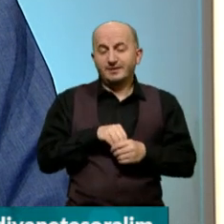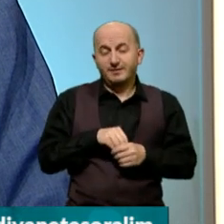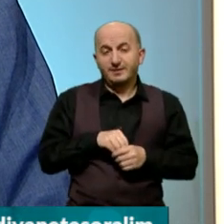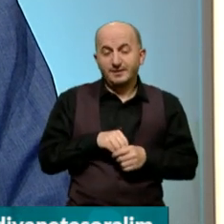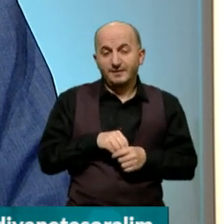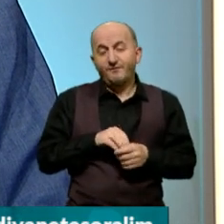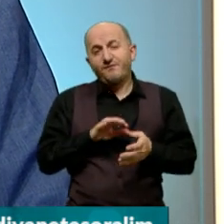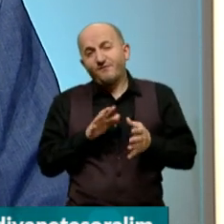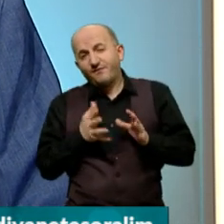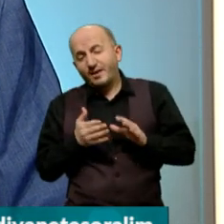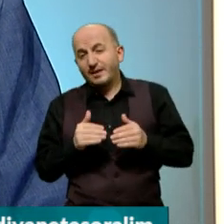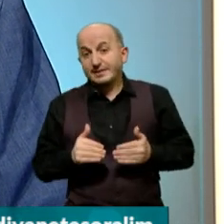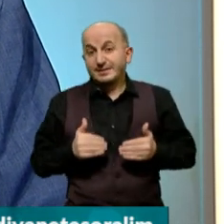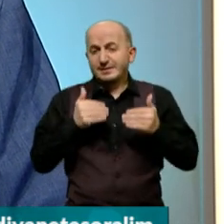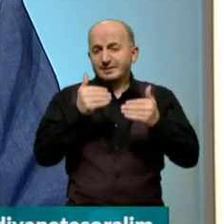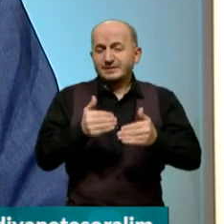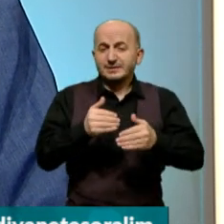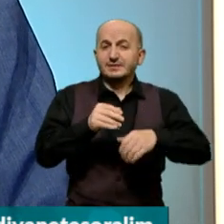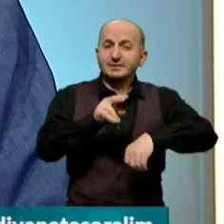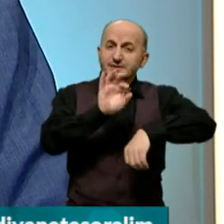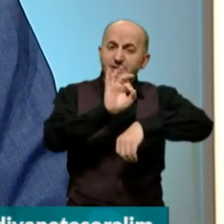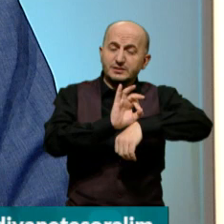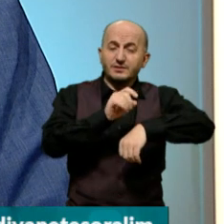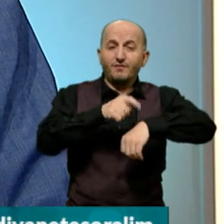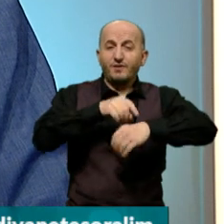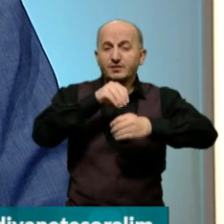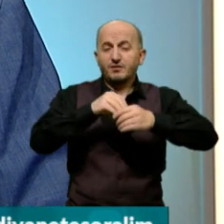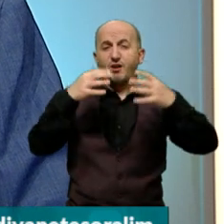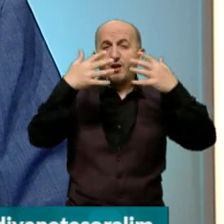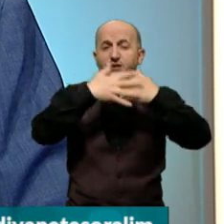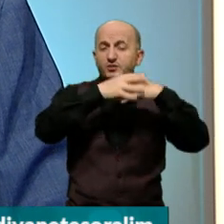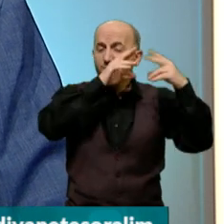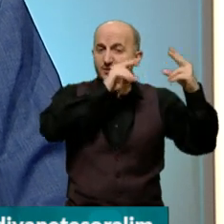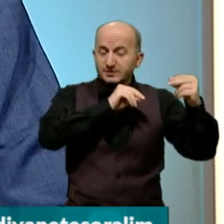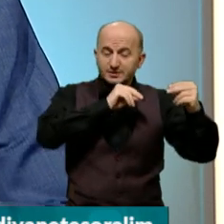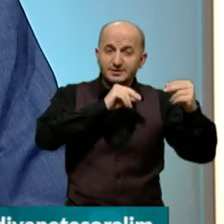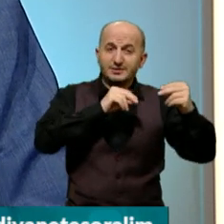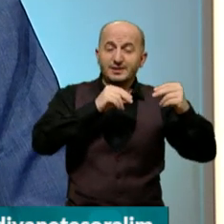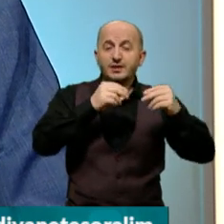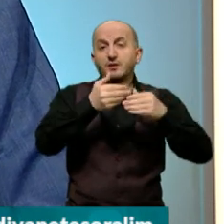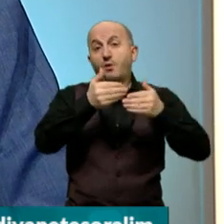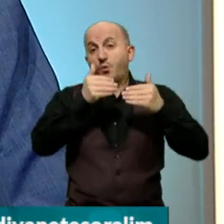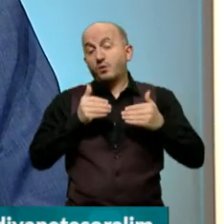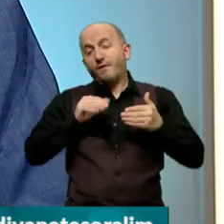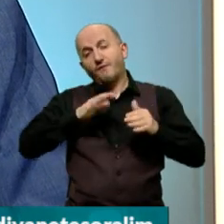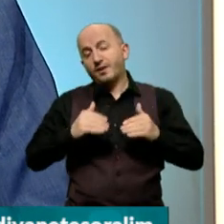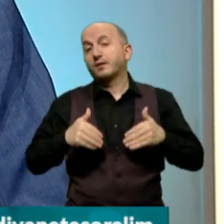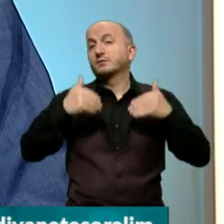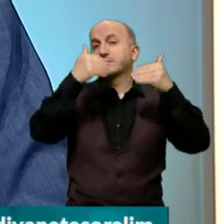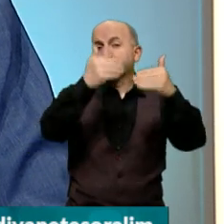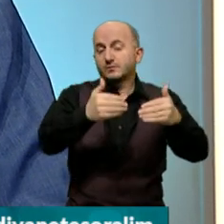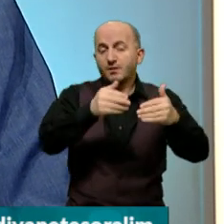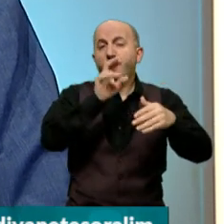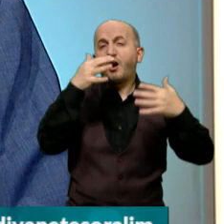veya tehir ederek ikindinin vaktinde, akşamla yatsıyı da ya öne alarak cemi takdim diyoruz